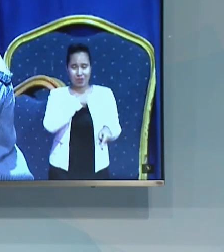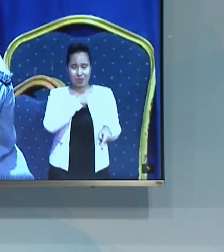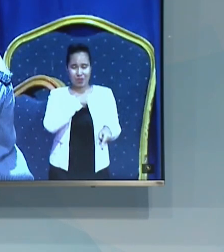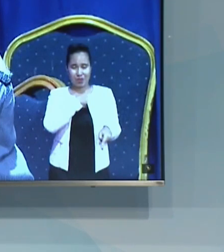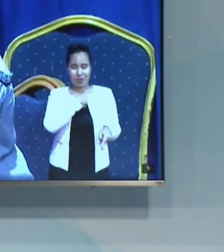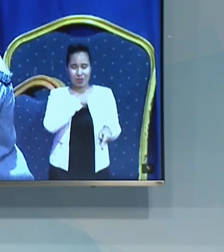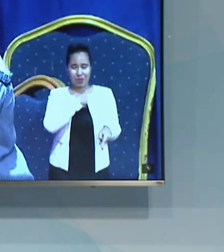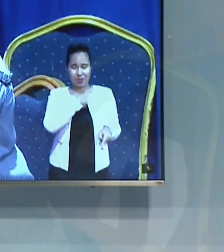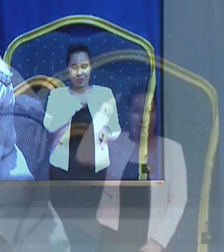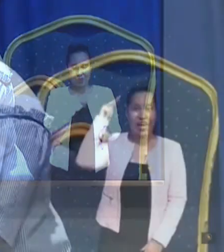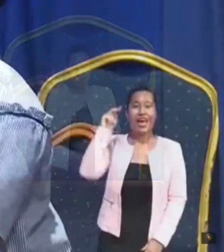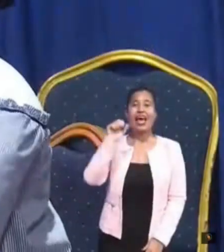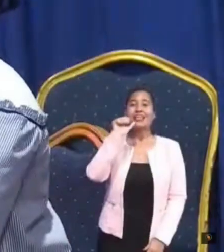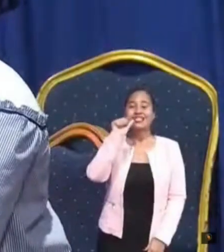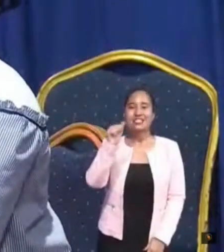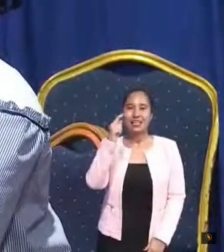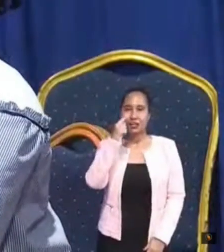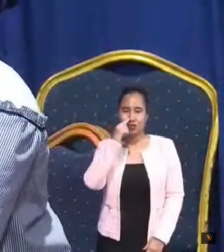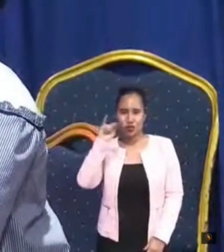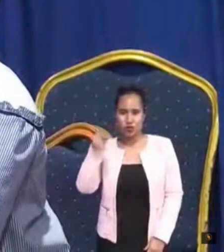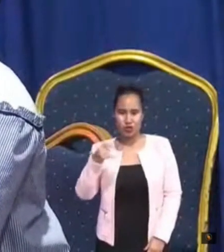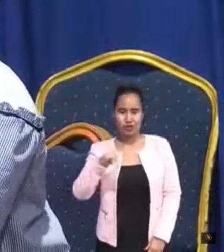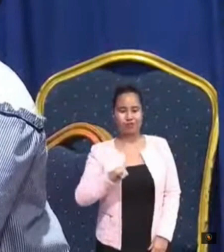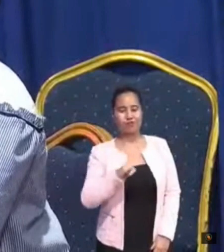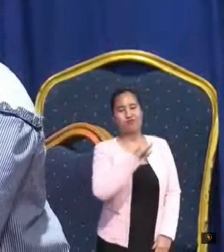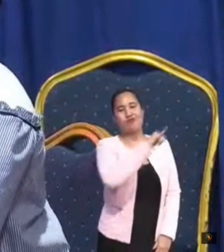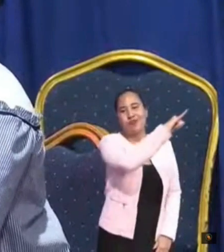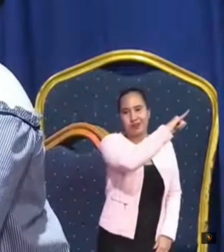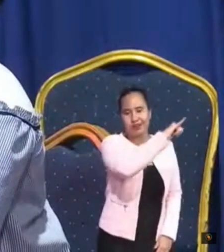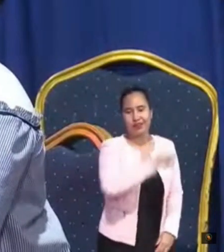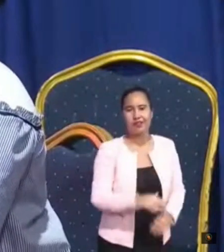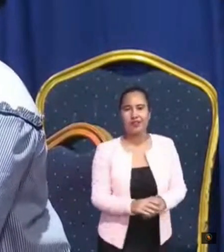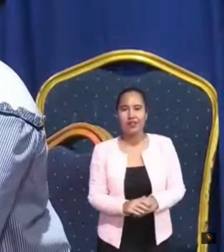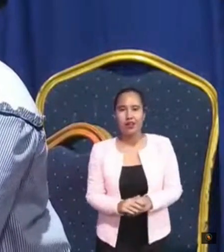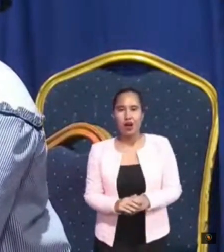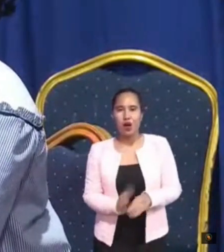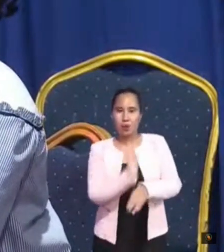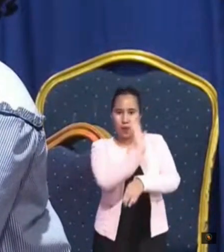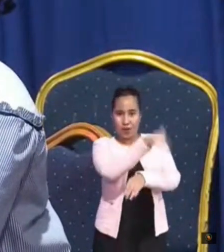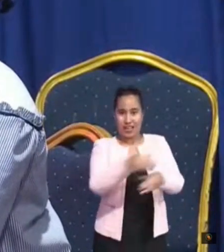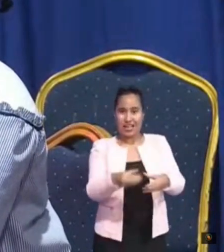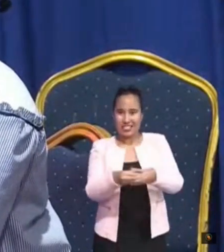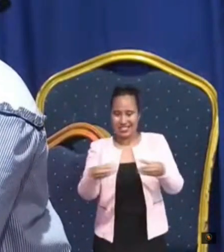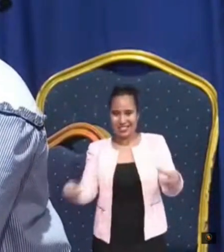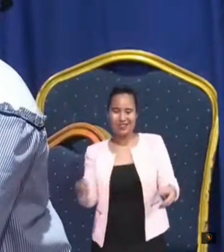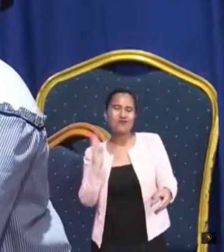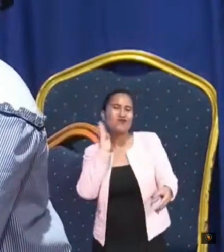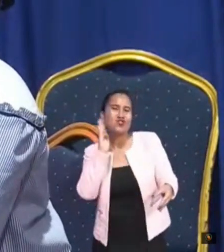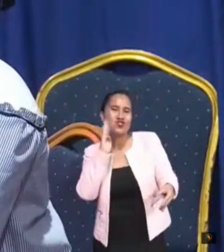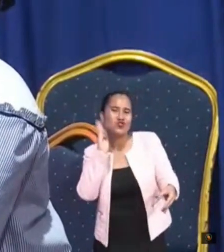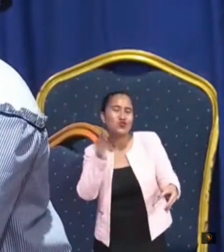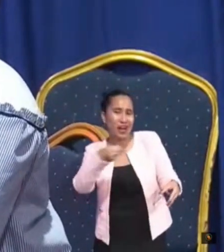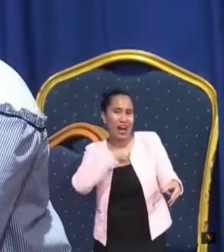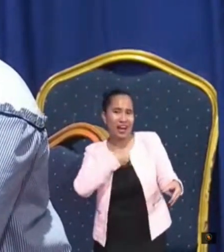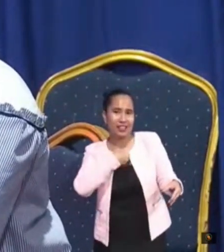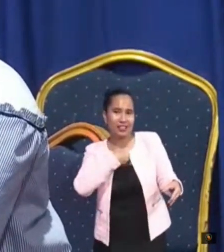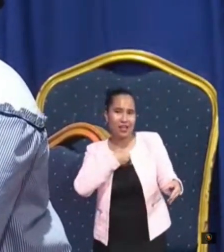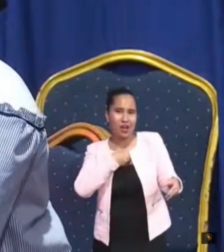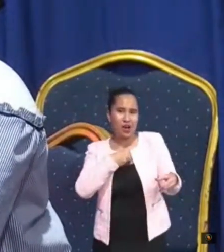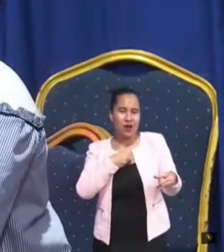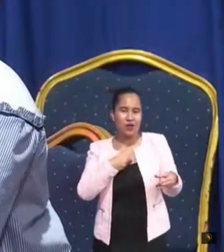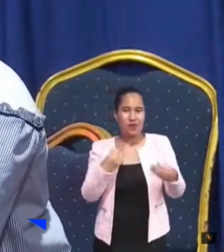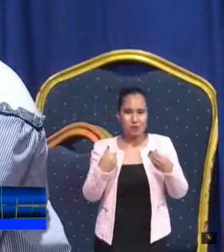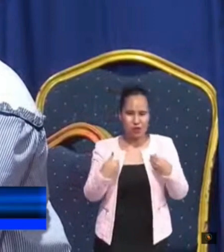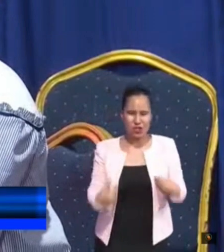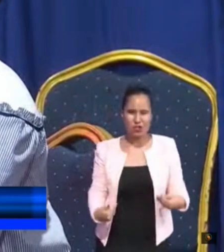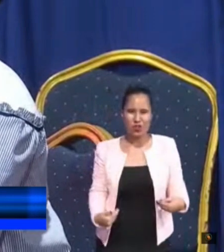kunnen. Buitenlandse Zaken heeft een aantal verzoeken gehad van personen die om medische